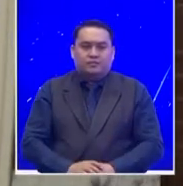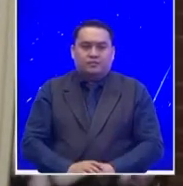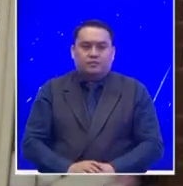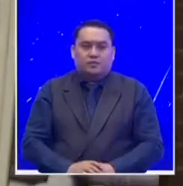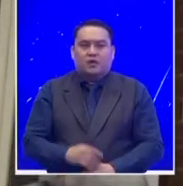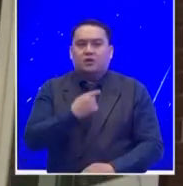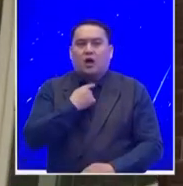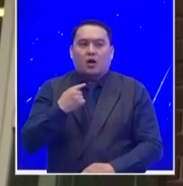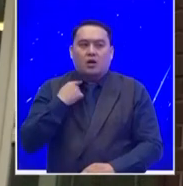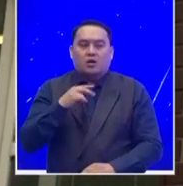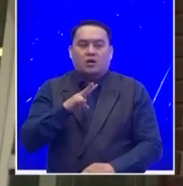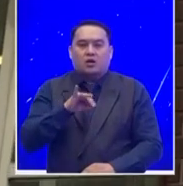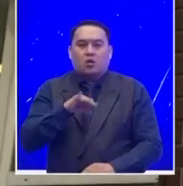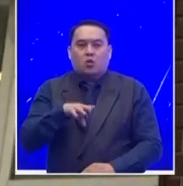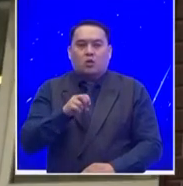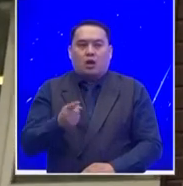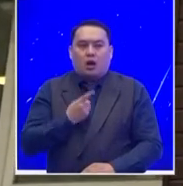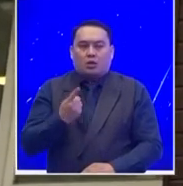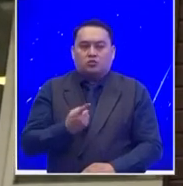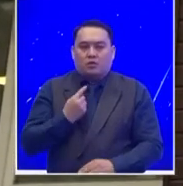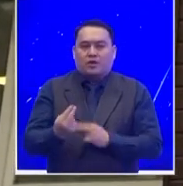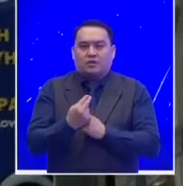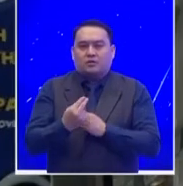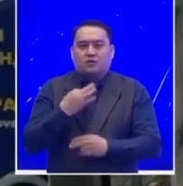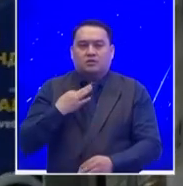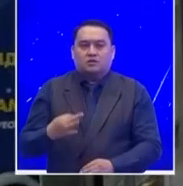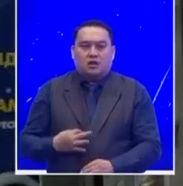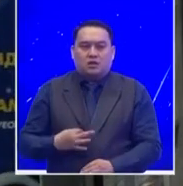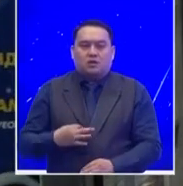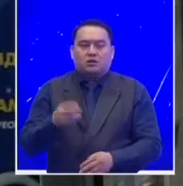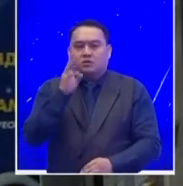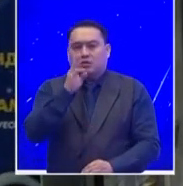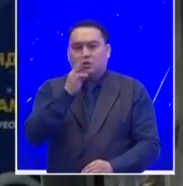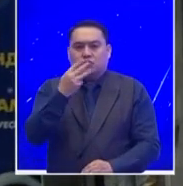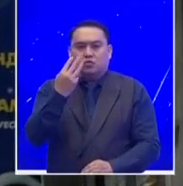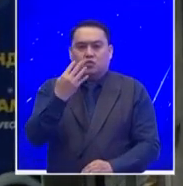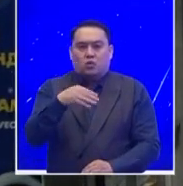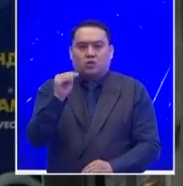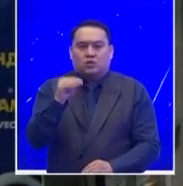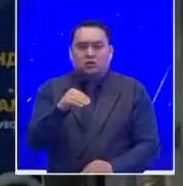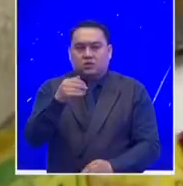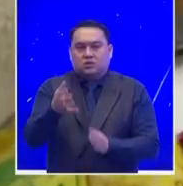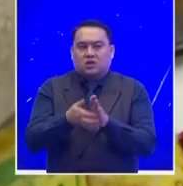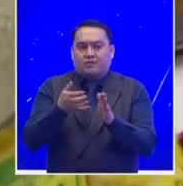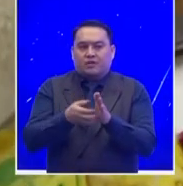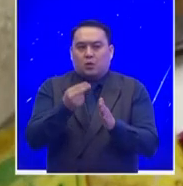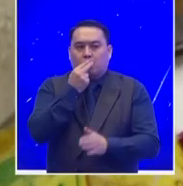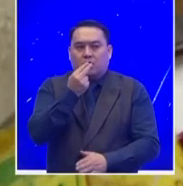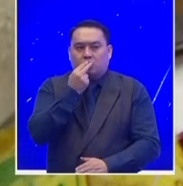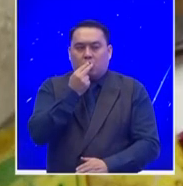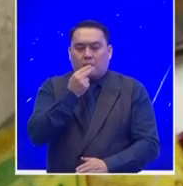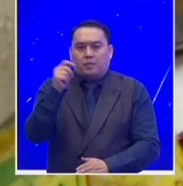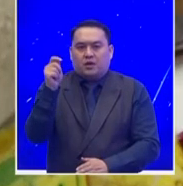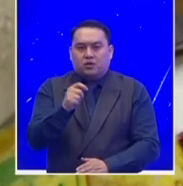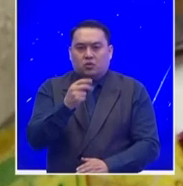полке талдыкурганец Николай. Мужчина в одиночку воспитывает сына. Как говорит он, зарплаты в 40 тысяч тенге едва хватает на продуктовый пакет.